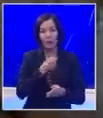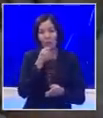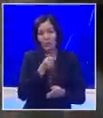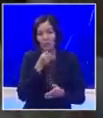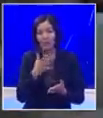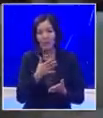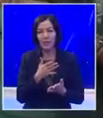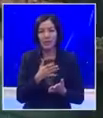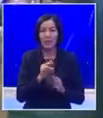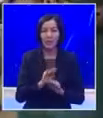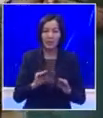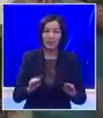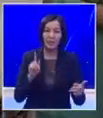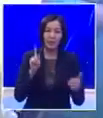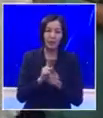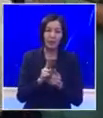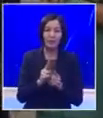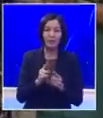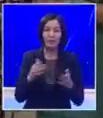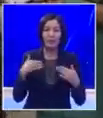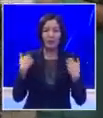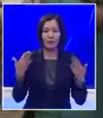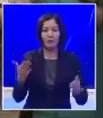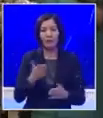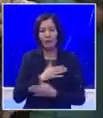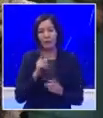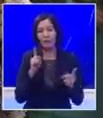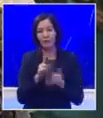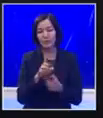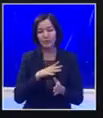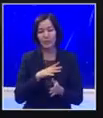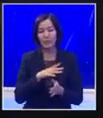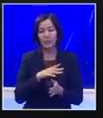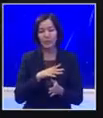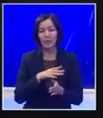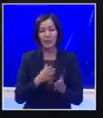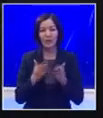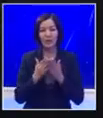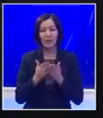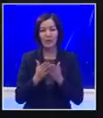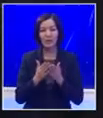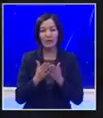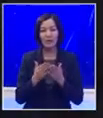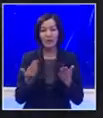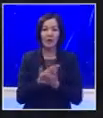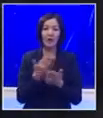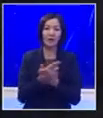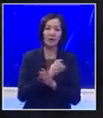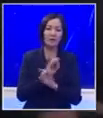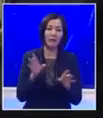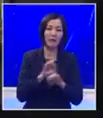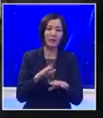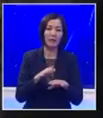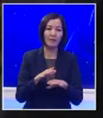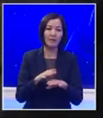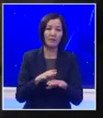Көрші қолаң, туыс-туған бір-бірімен қол алысып, құшақтасады. Сүйіншісі болса, ақ жол тайлап, жаңалығымен бөліседі. Тұрғындар көрген